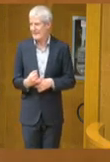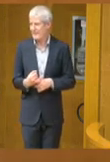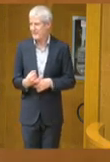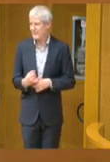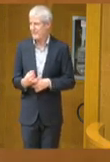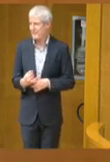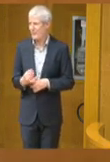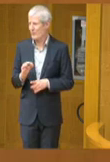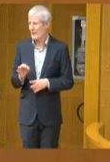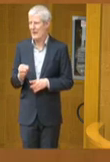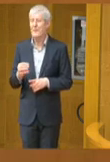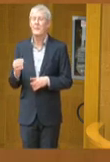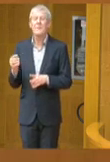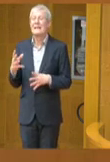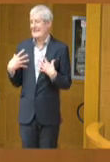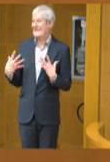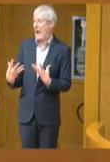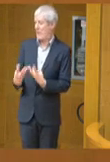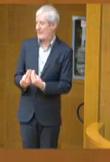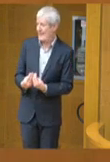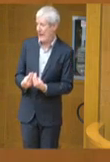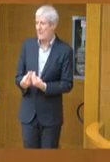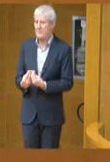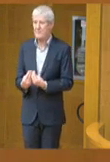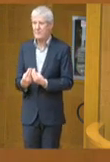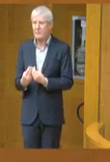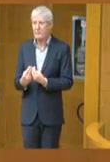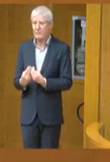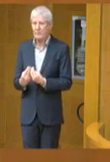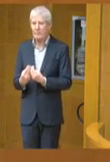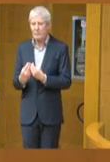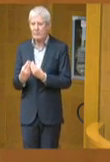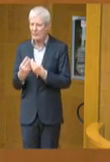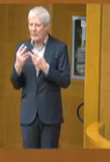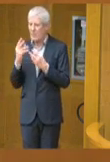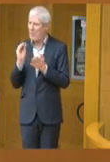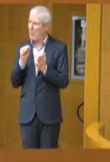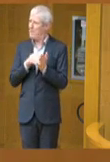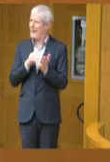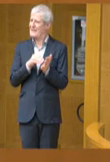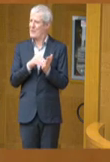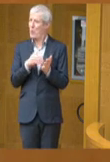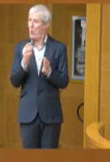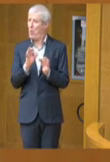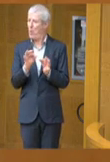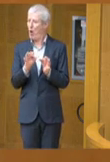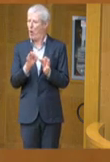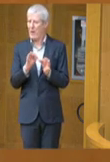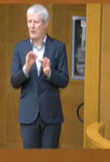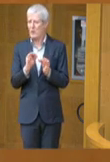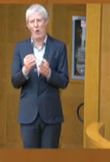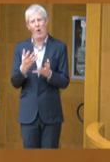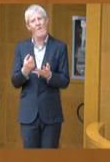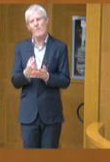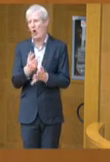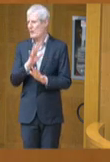Non ci arriva. Stiamo insieme assistendo a un momento fondamentale, che è un momento di cambiamento culturale,